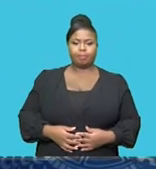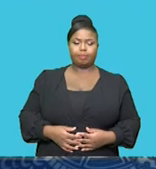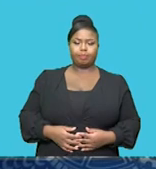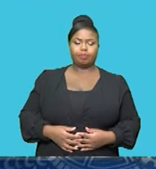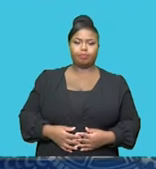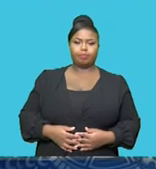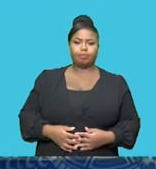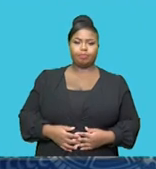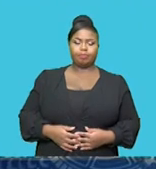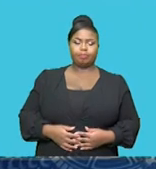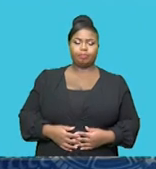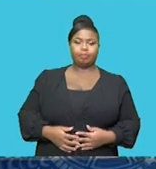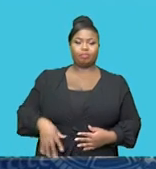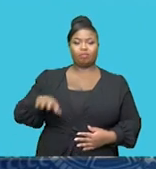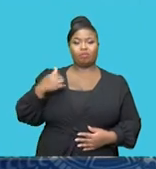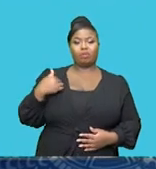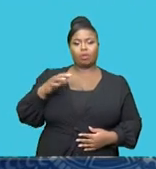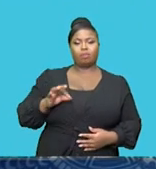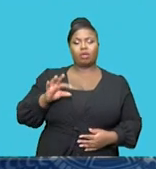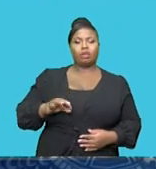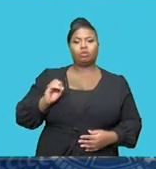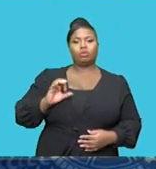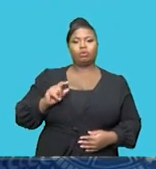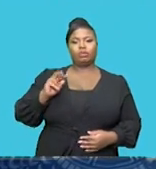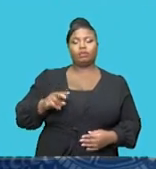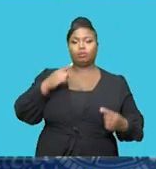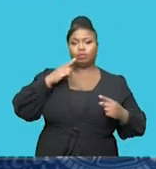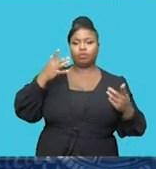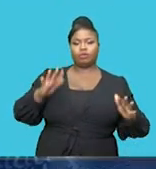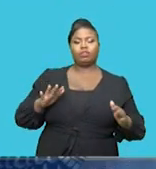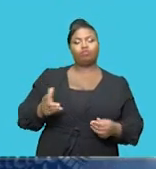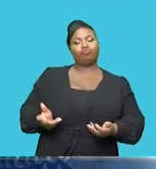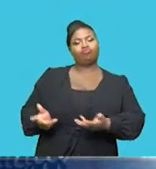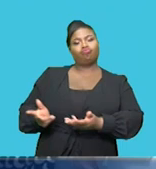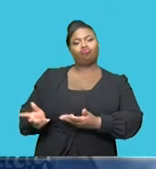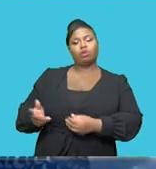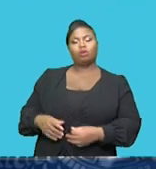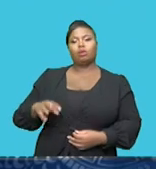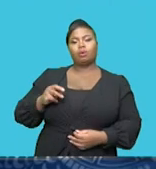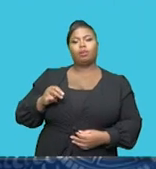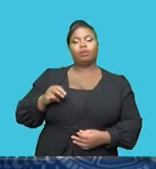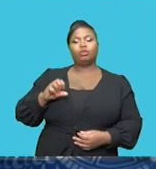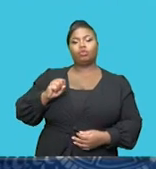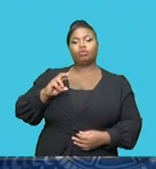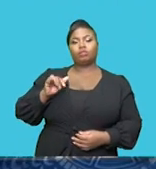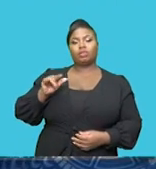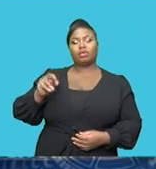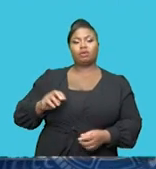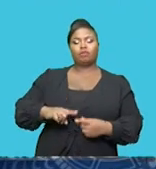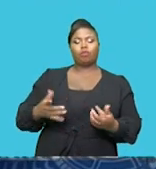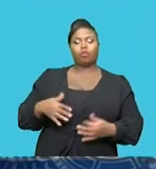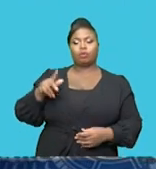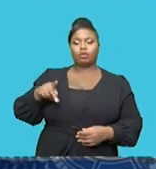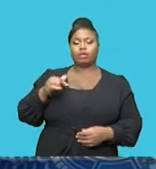Konvulo ikuweza lenda ba leso weto TV lenze uluwa non label no makulu usuzen skorobili wakwinda wa ya se